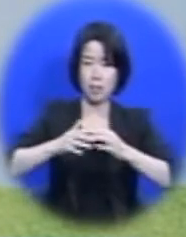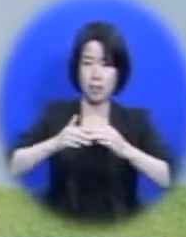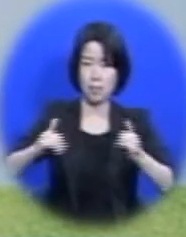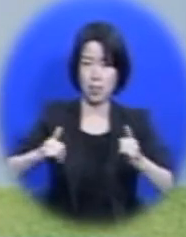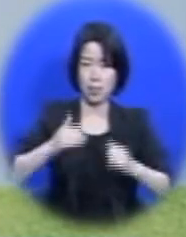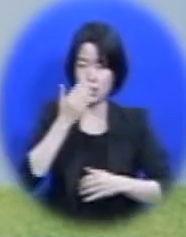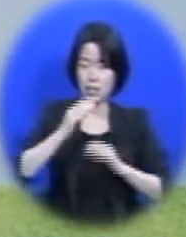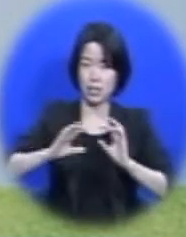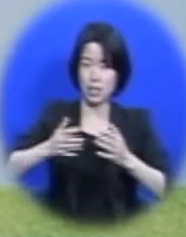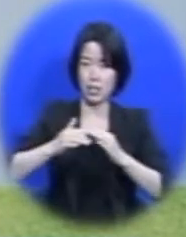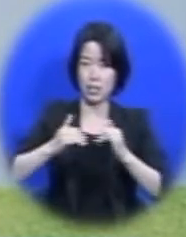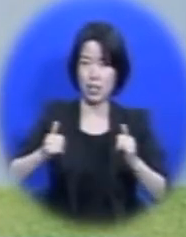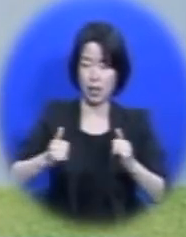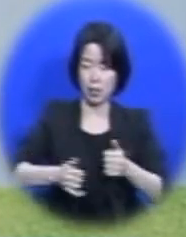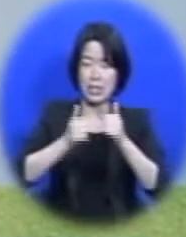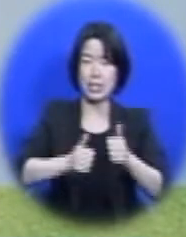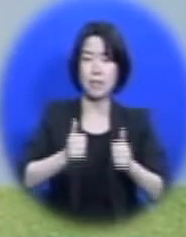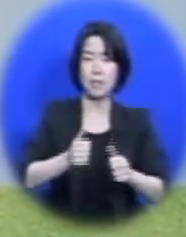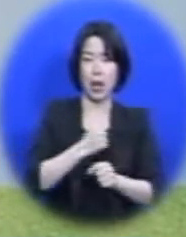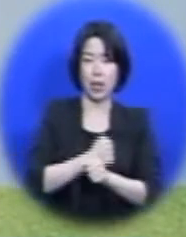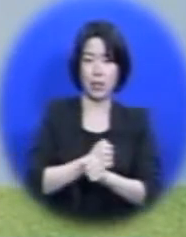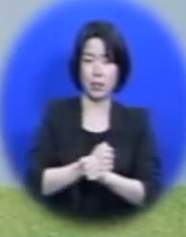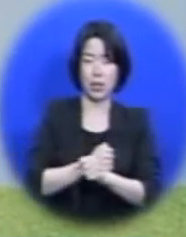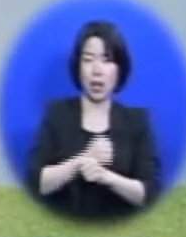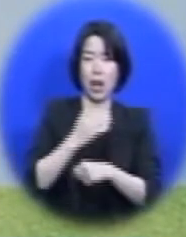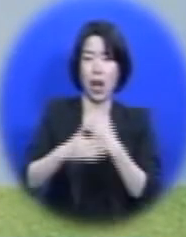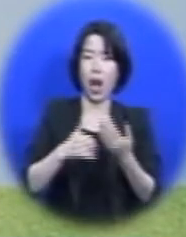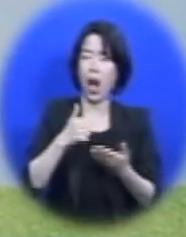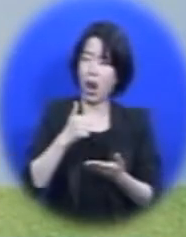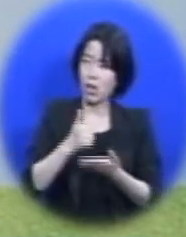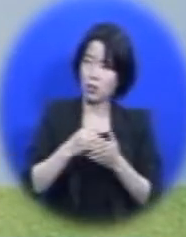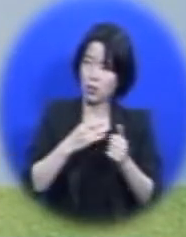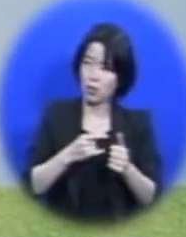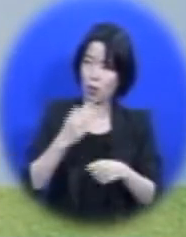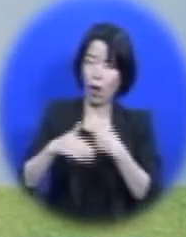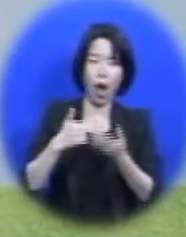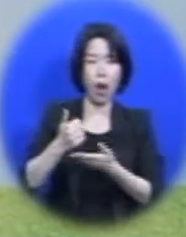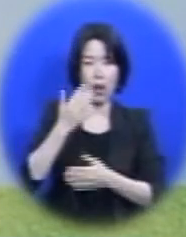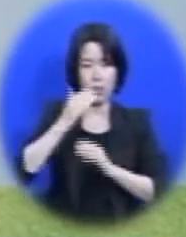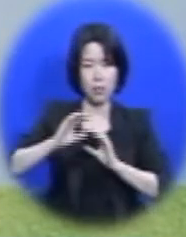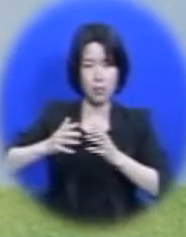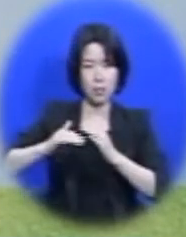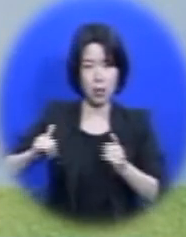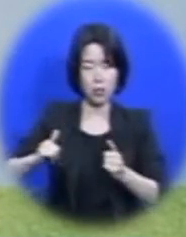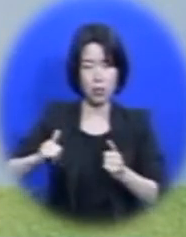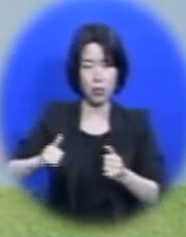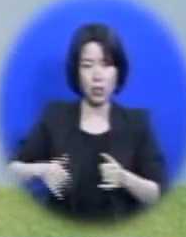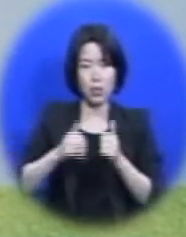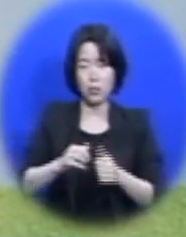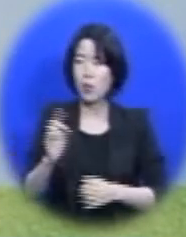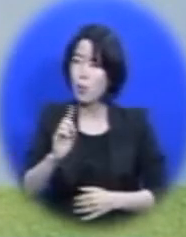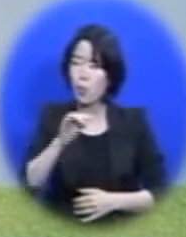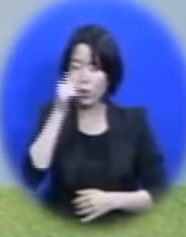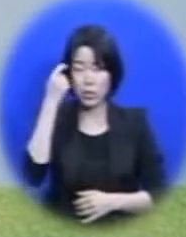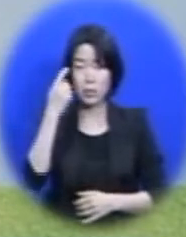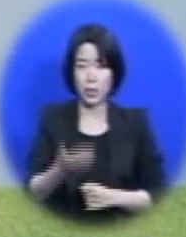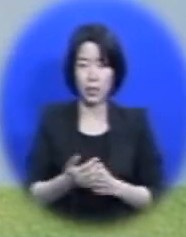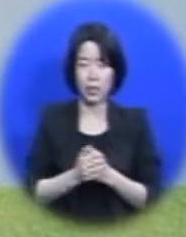백성을 심판하십니다. 하나님께서 하나님의 백성을 심판하실 게뭐 있으시겠어요?